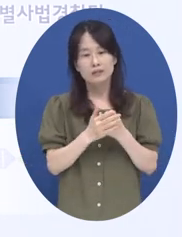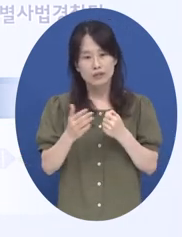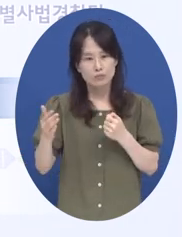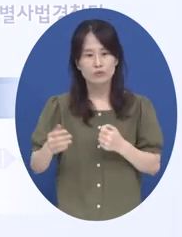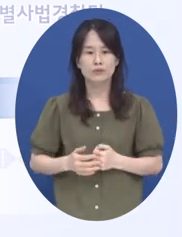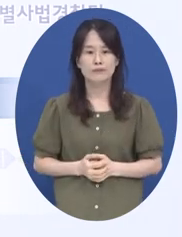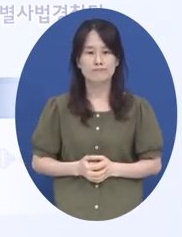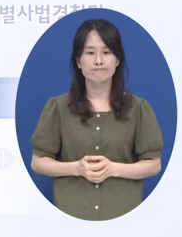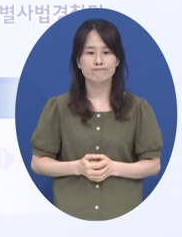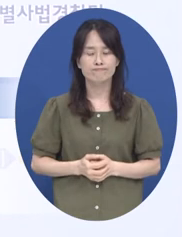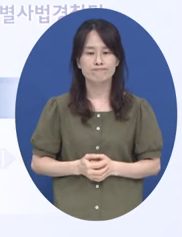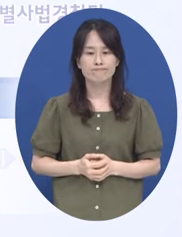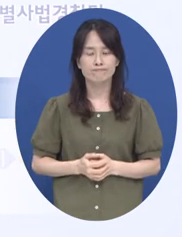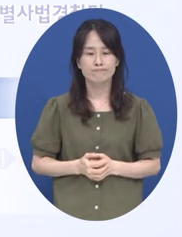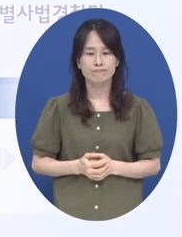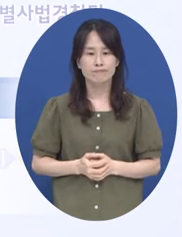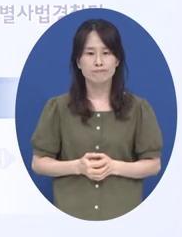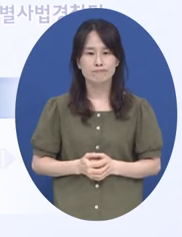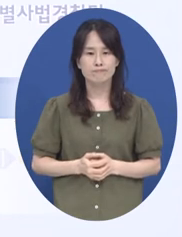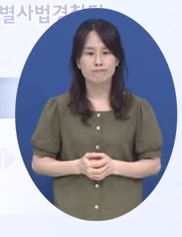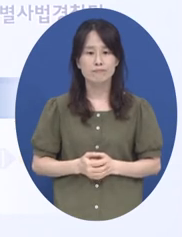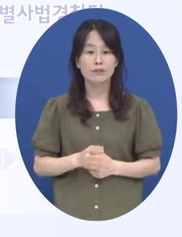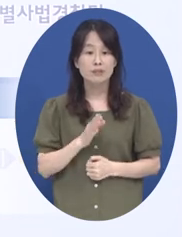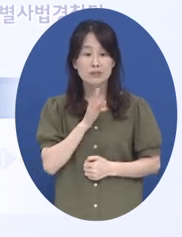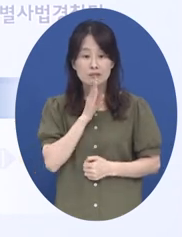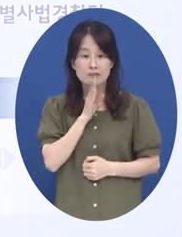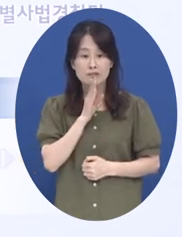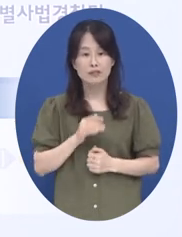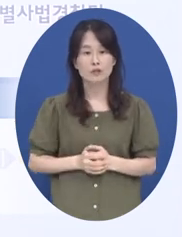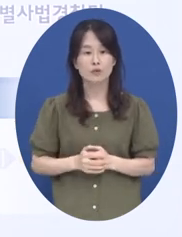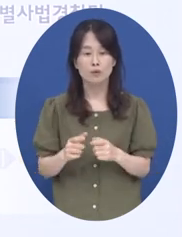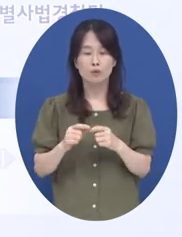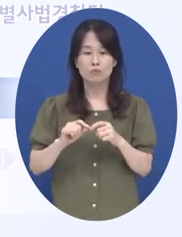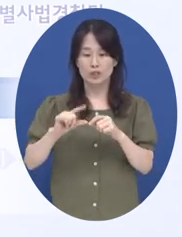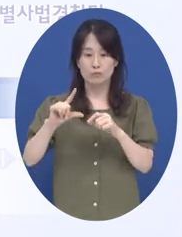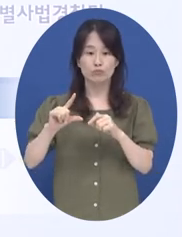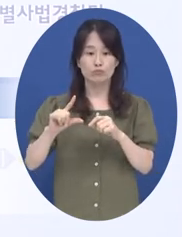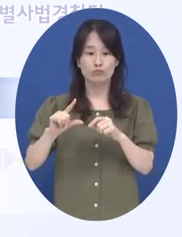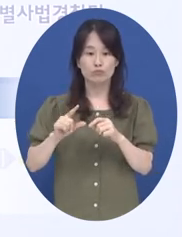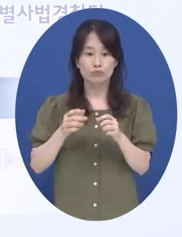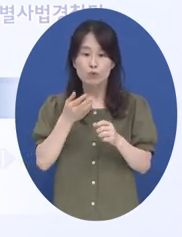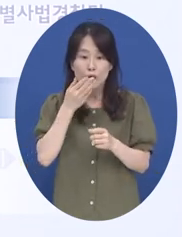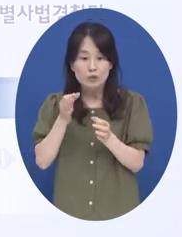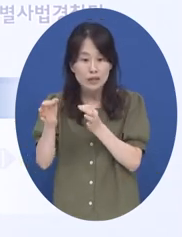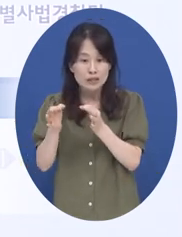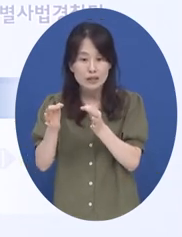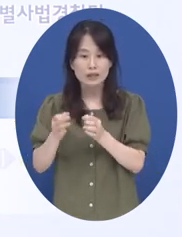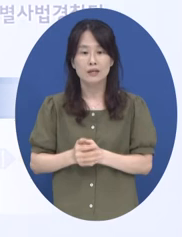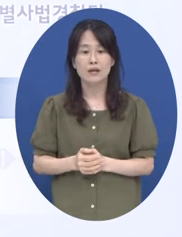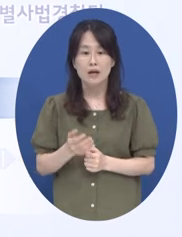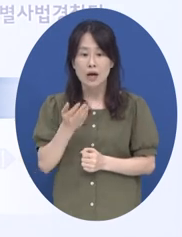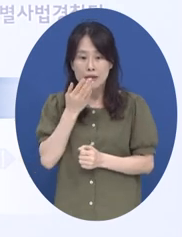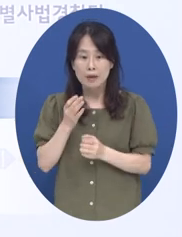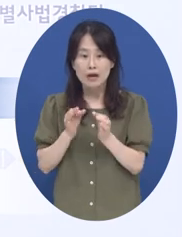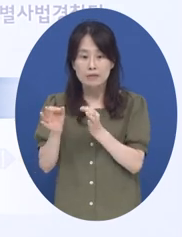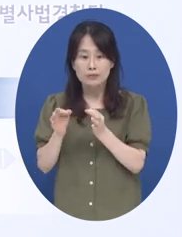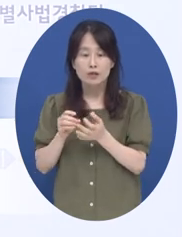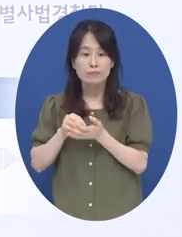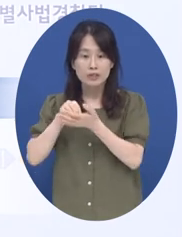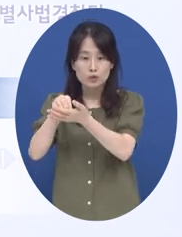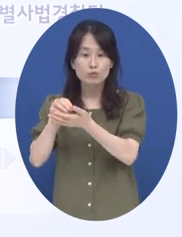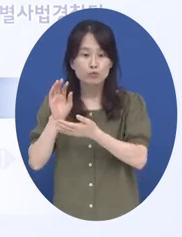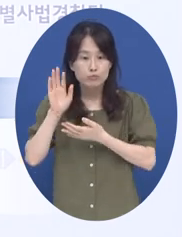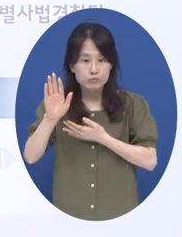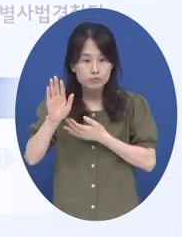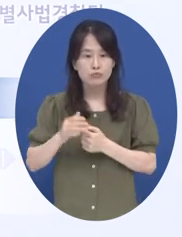7080이라든지 라이브 카페 등으로 이동할 가능성이 존재하고 실제로 일부 업소가 일반